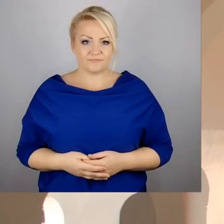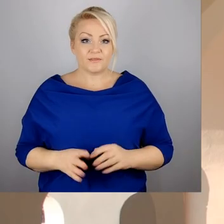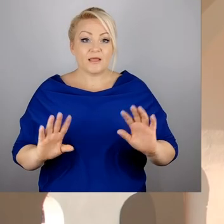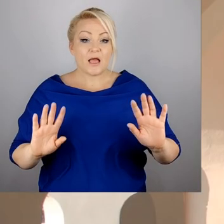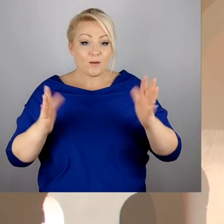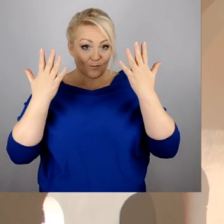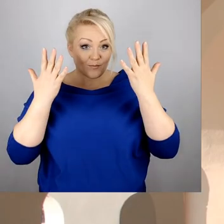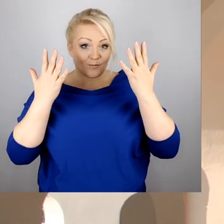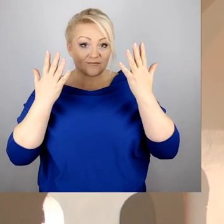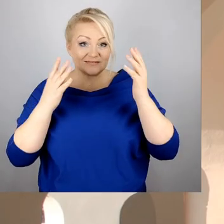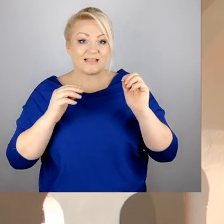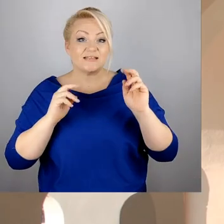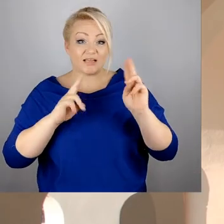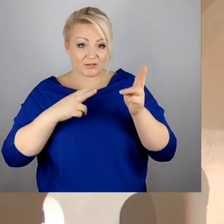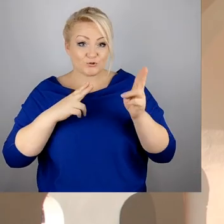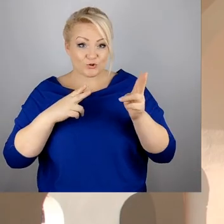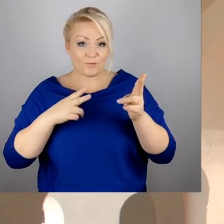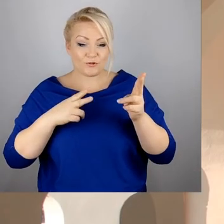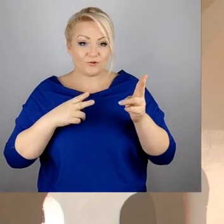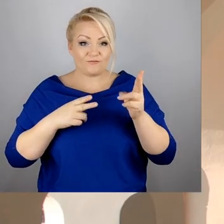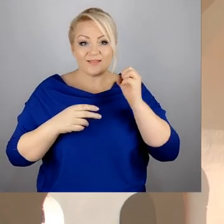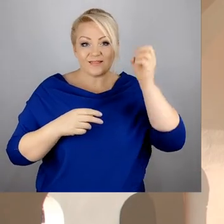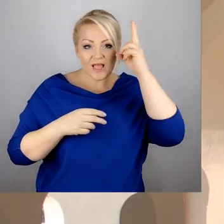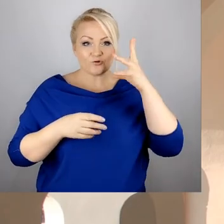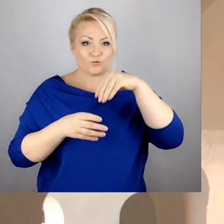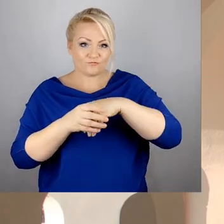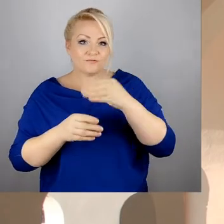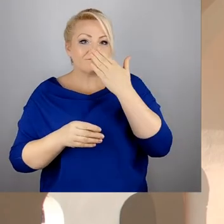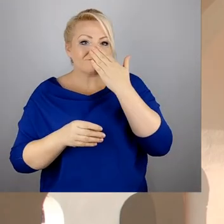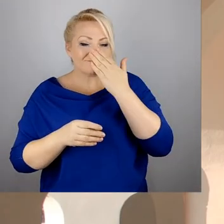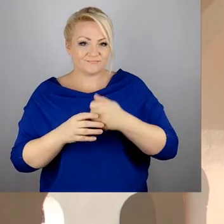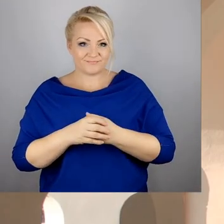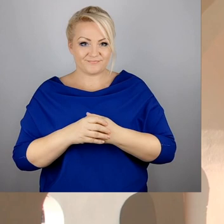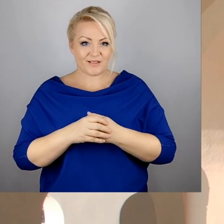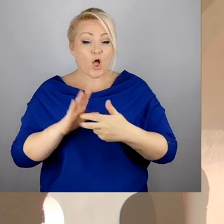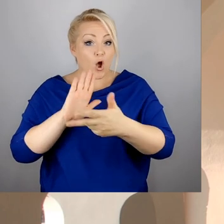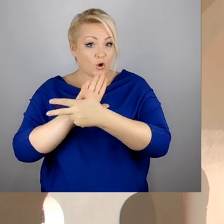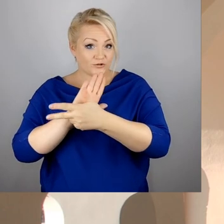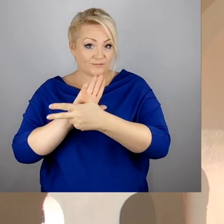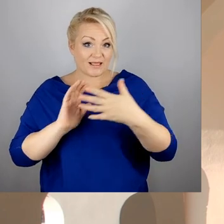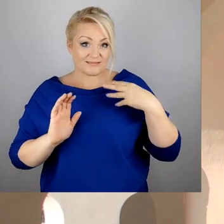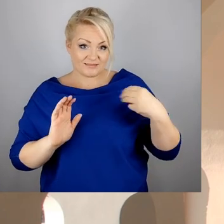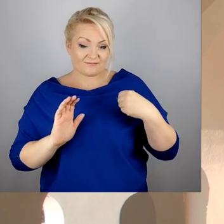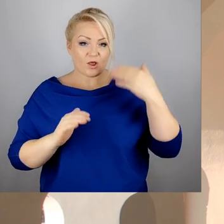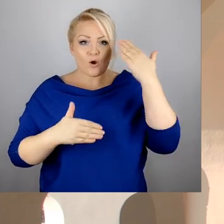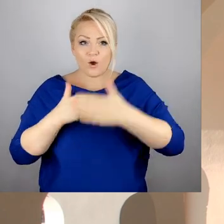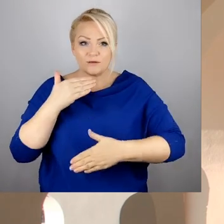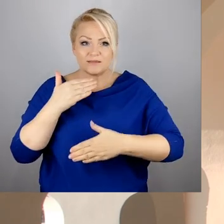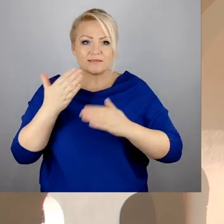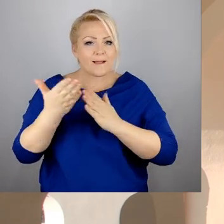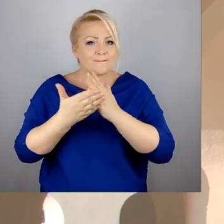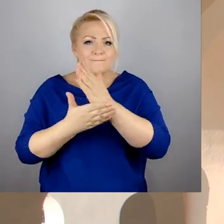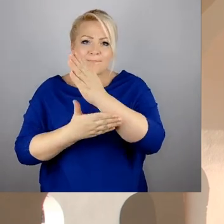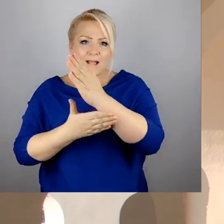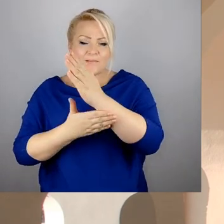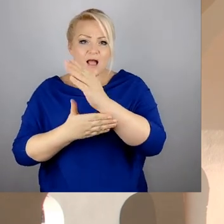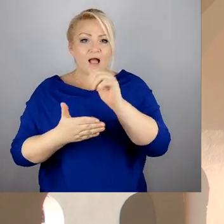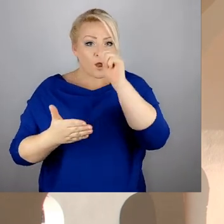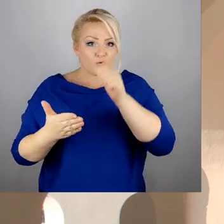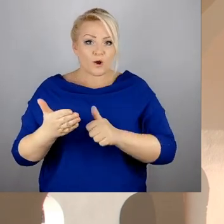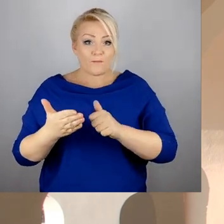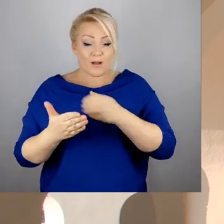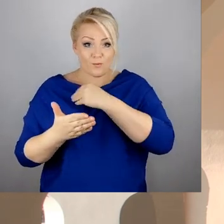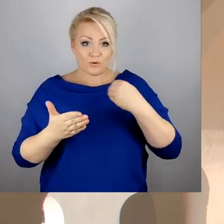Wraz z końcem XVIII wieku Polska zniknęła z mapy Europy. Polityka zaborców dążyła do całkowitego